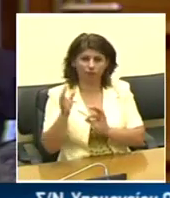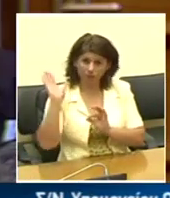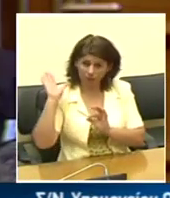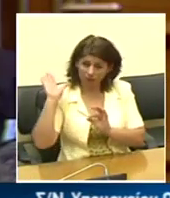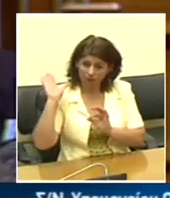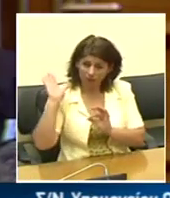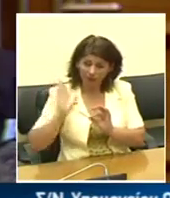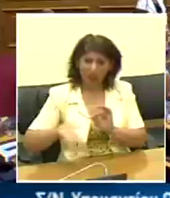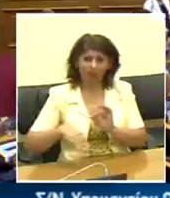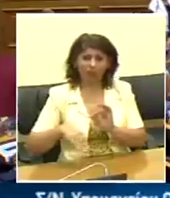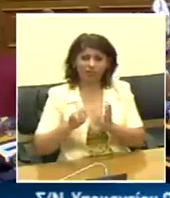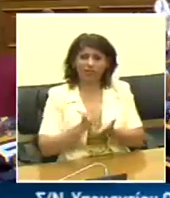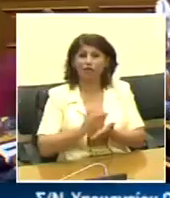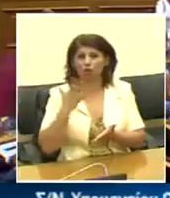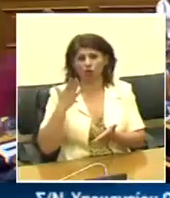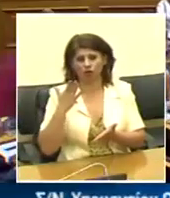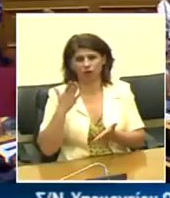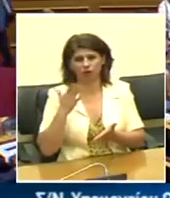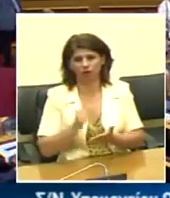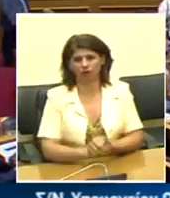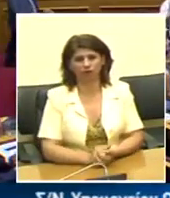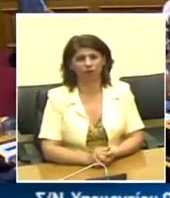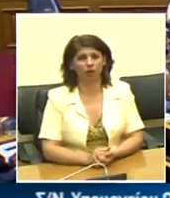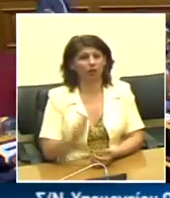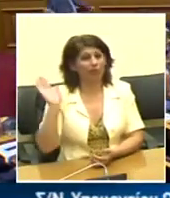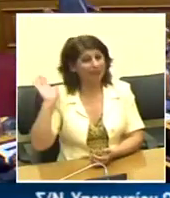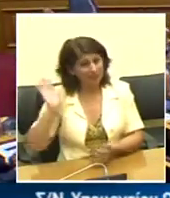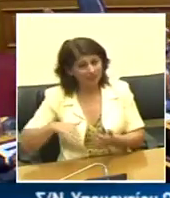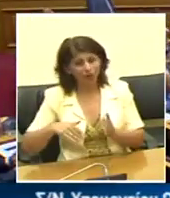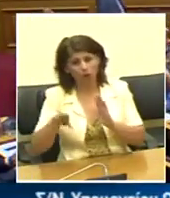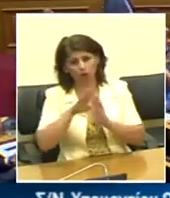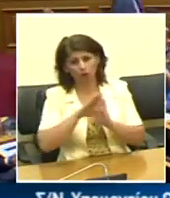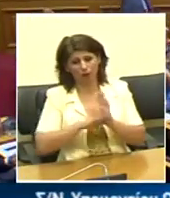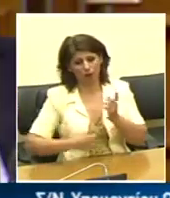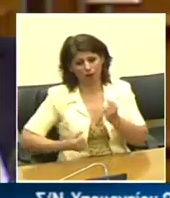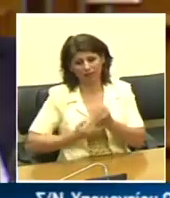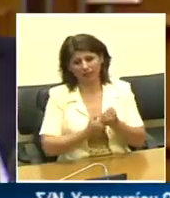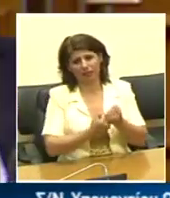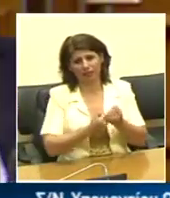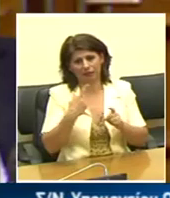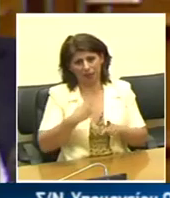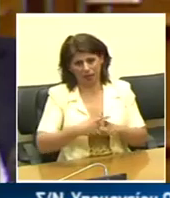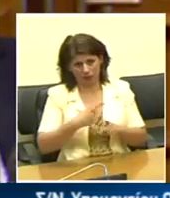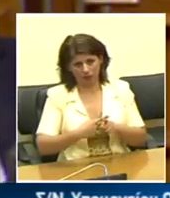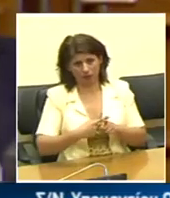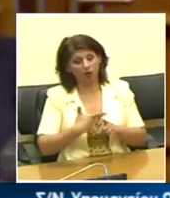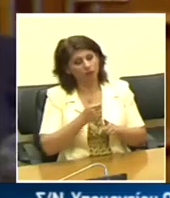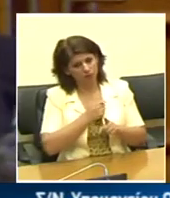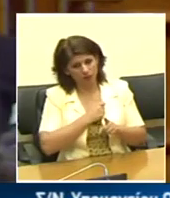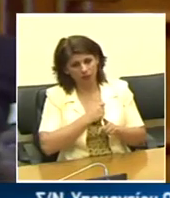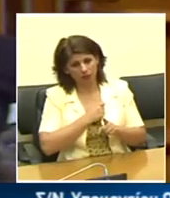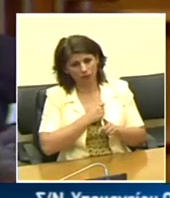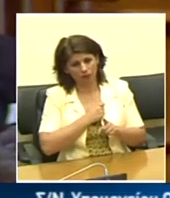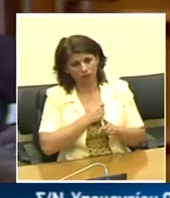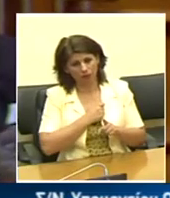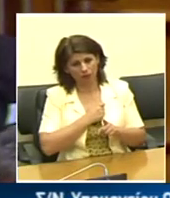τελευταίας αξιολόγησης του τελευταίου προγράμματος στήριξης της χώρας και πιστεύω ότι αυτό